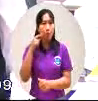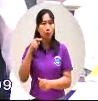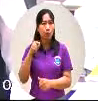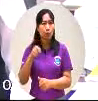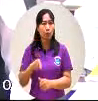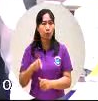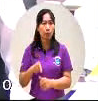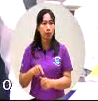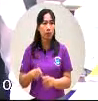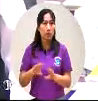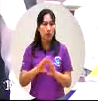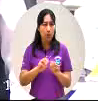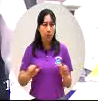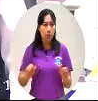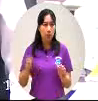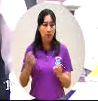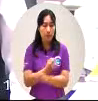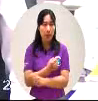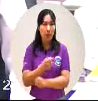啊，疏浚的话，把这些